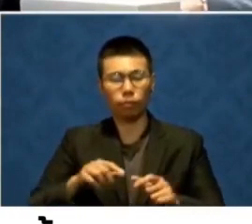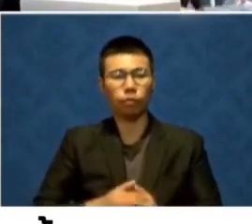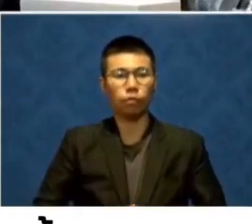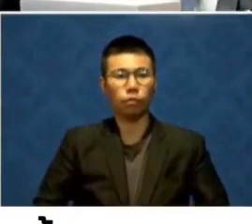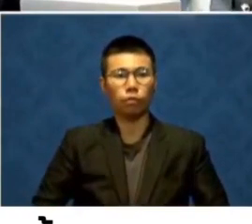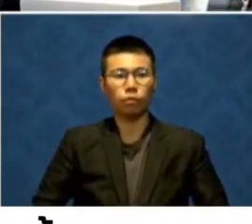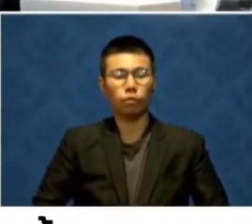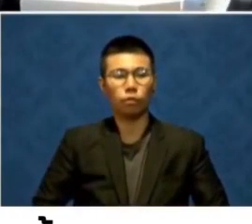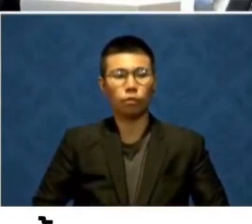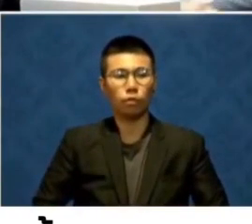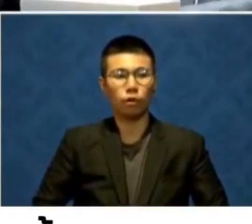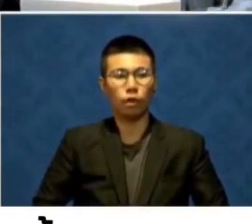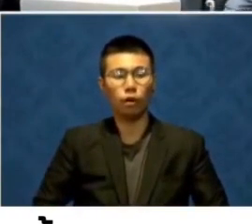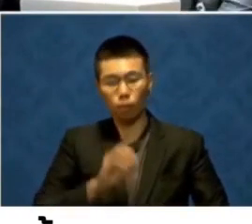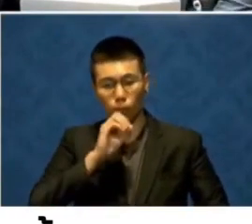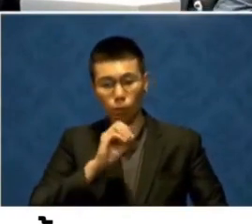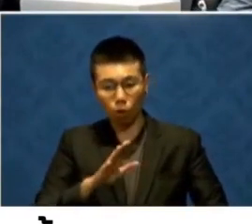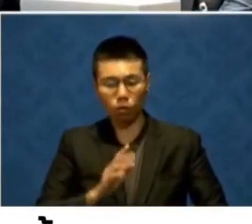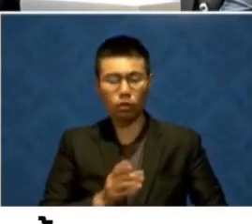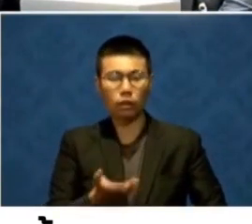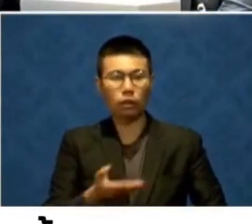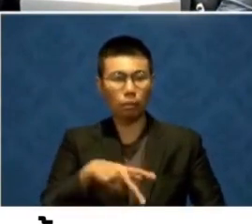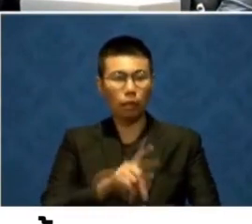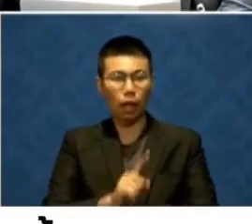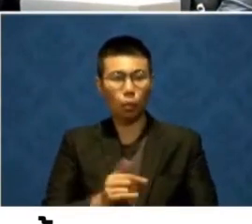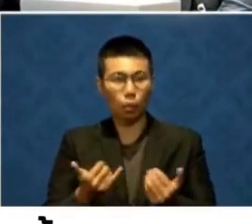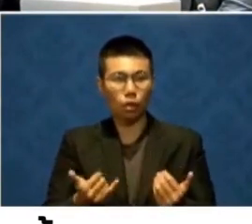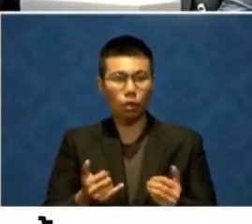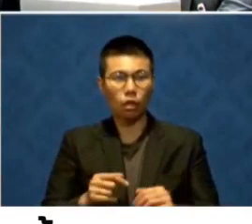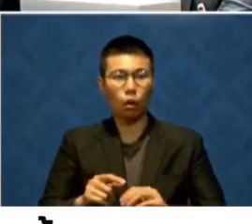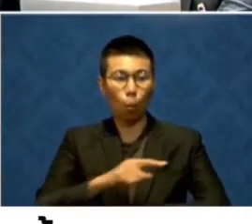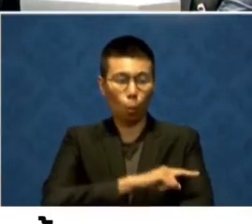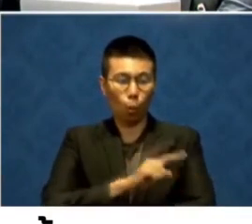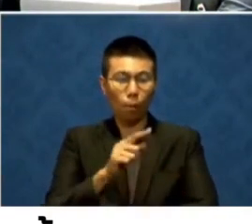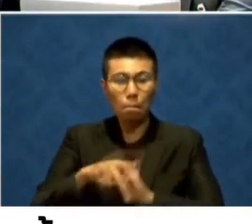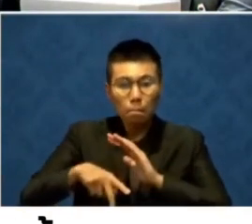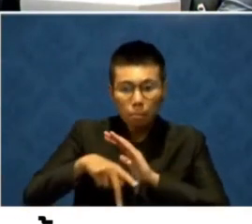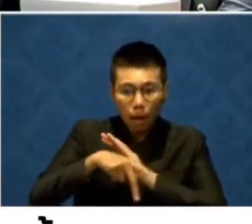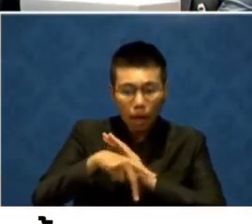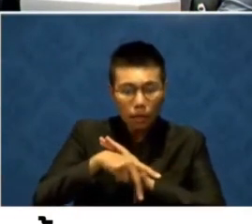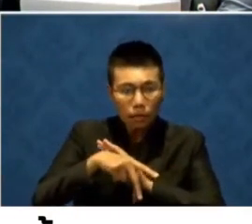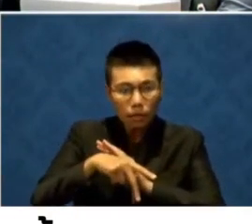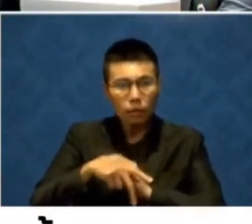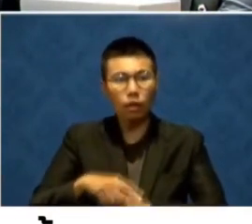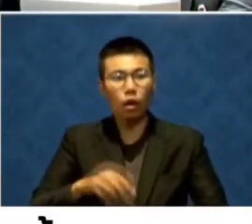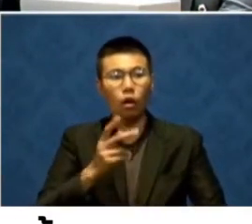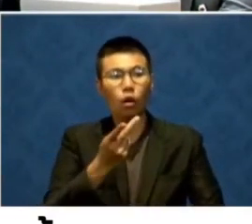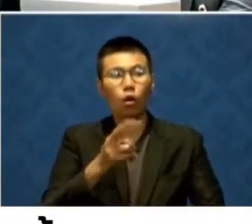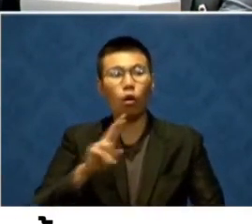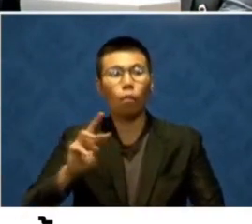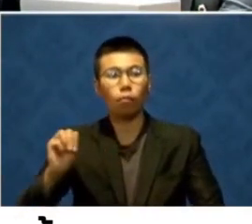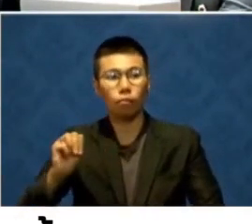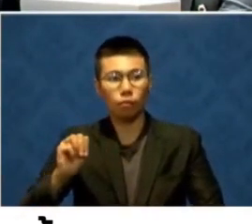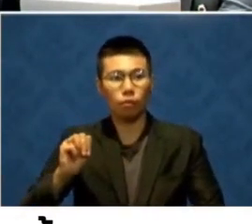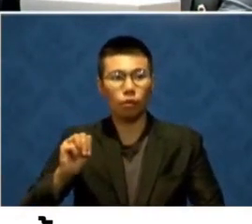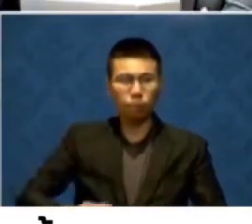ณอดิศรเพียงเกตเลยเข้าไปคุยกับคุณโรมไปทำความเข้าใจนายกเนี่ยติดภารกิจจริงๆลองฟังคุณโรมครับ